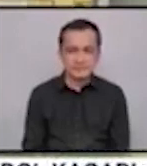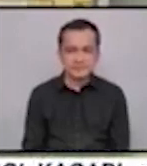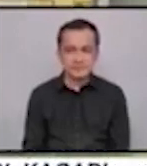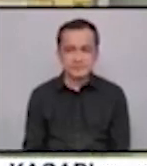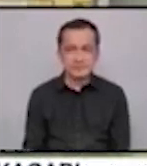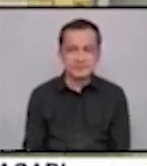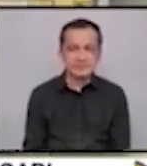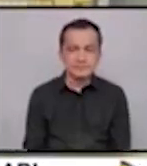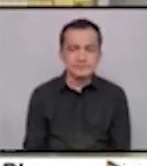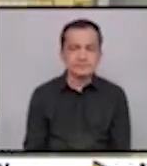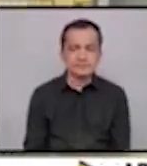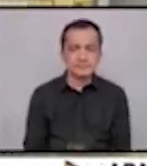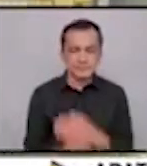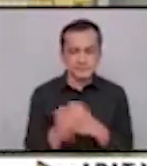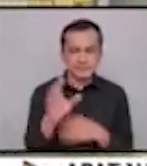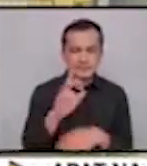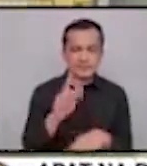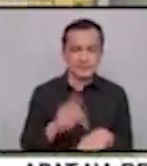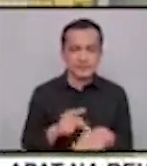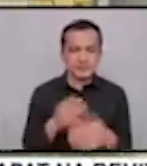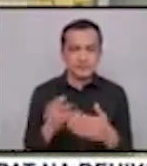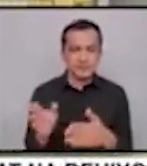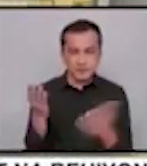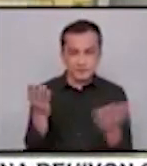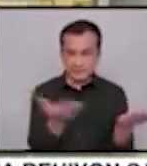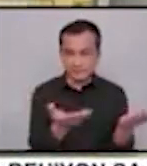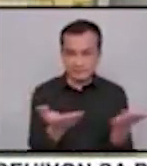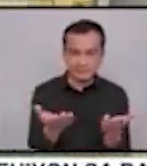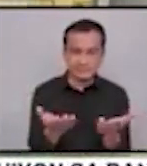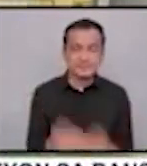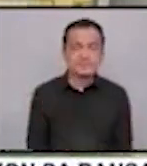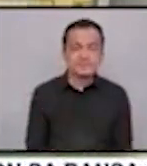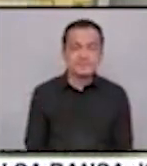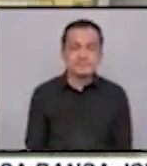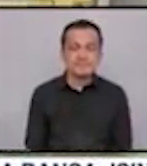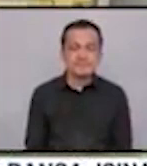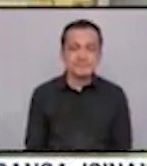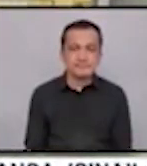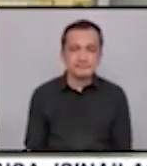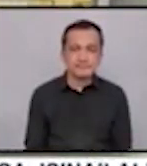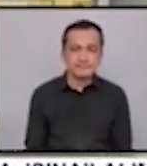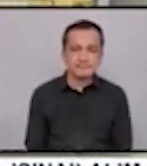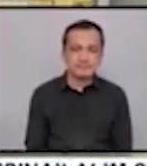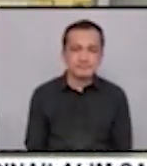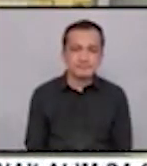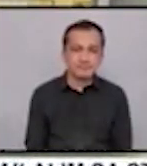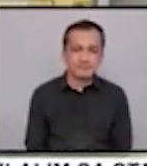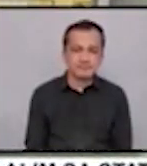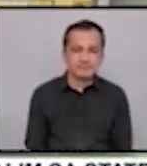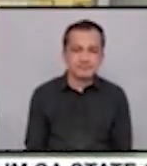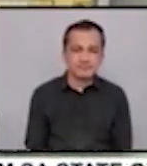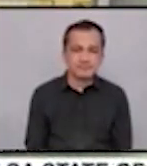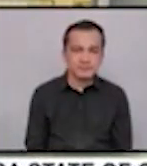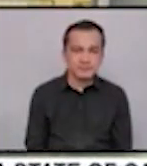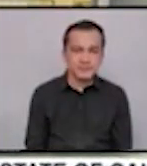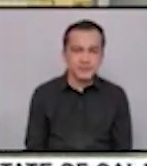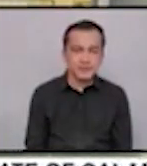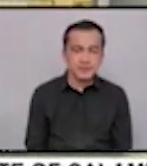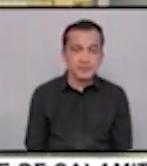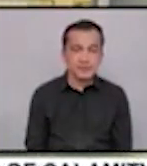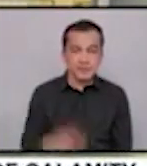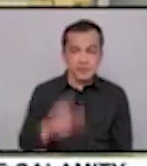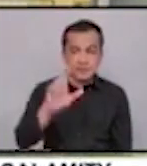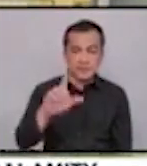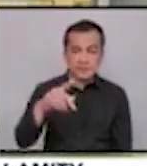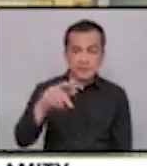Rise and Shine Pilipinas, good morning sa inyo dyan sa studio at sa lahat ng ating mga RSP team bahay. Tangi ang track o extension ng low pressure area mula sa dating